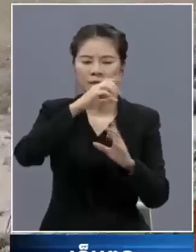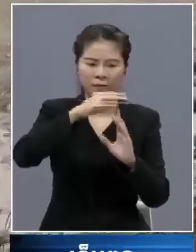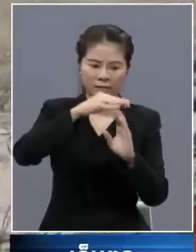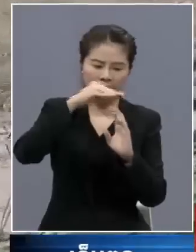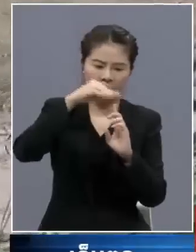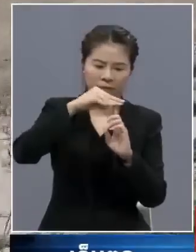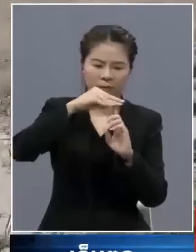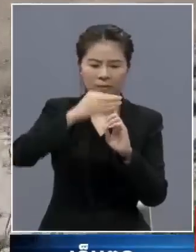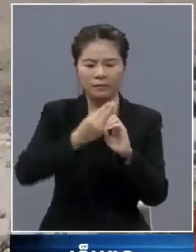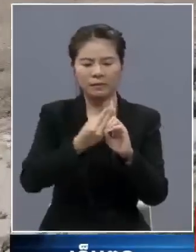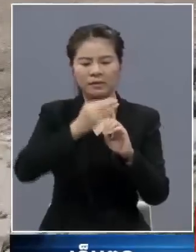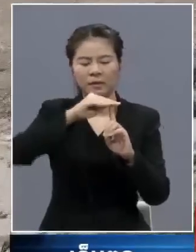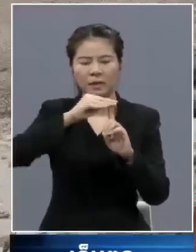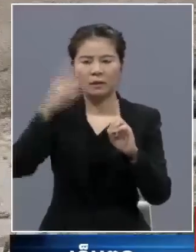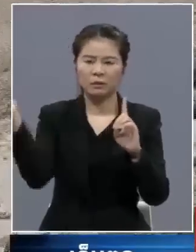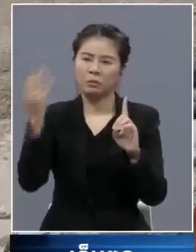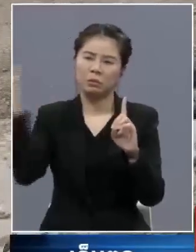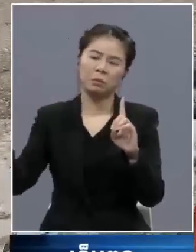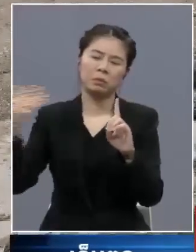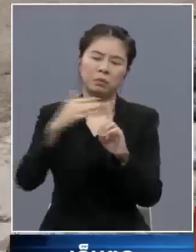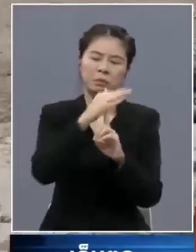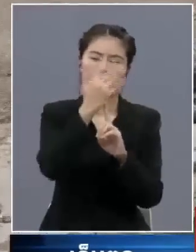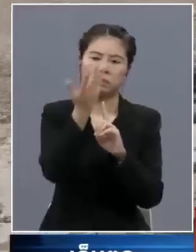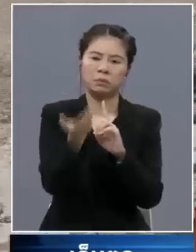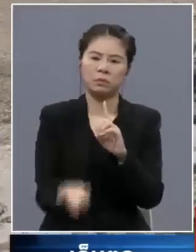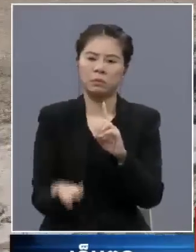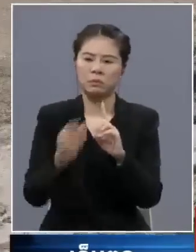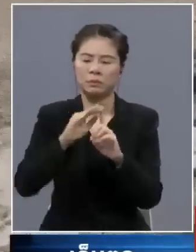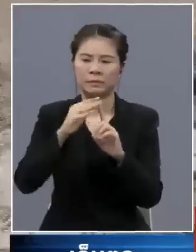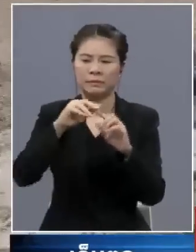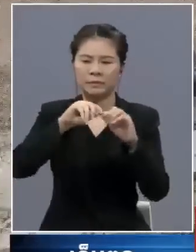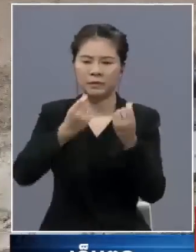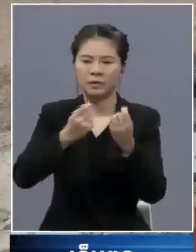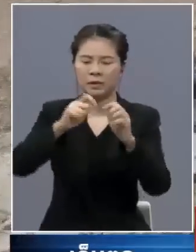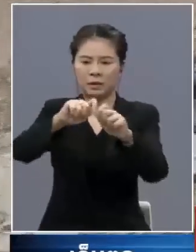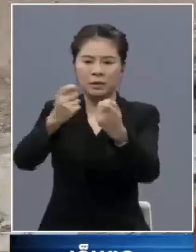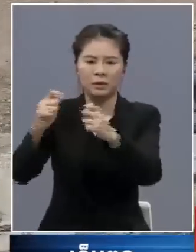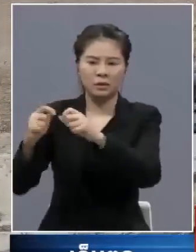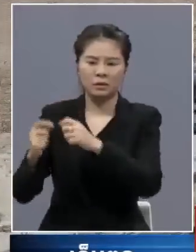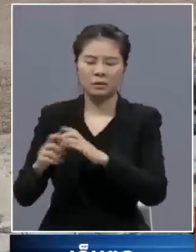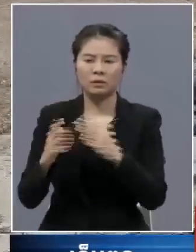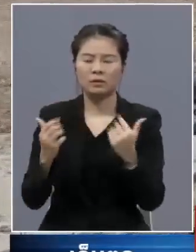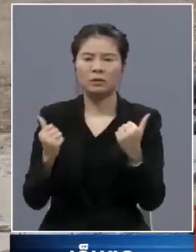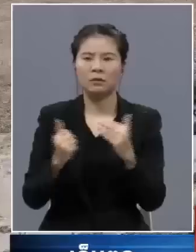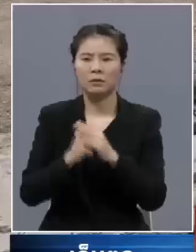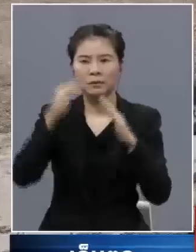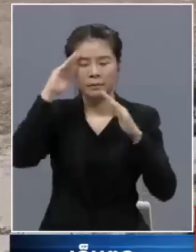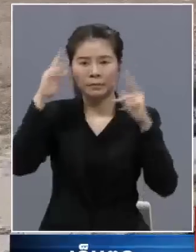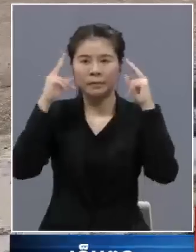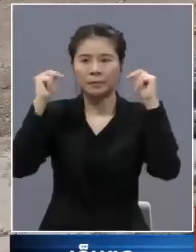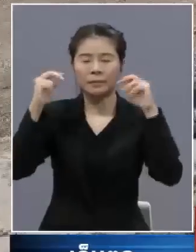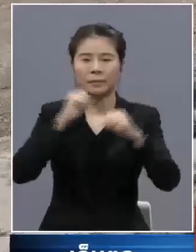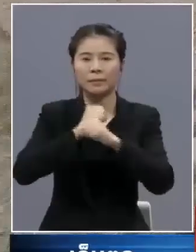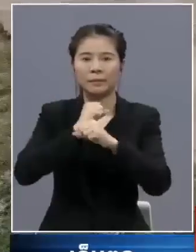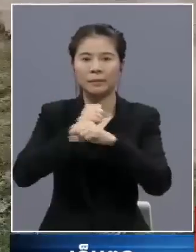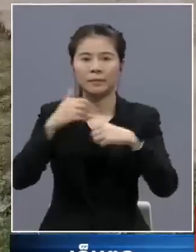มพัดแรงครับก็เลยทำให้รอยต่อของรอยเชื่อมนั้นแตกครับหลังจากนี้ครับพลเอกประยุทธ์จันทร์โอชาครับก็จะไป